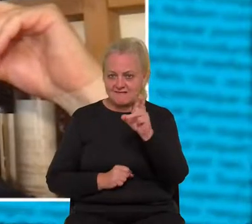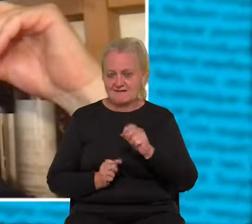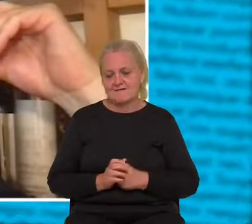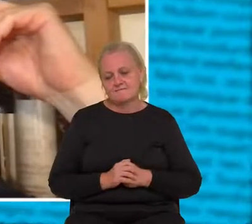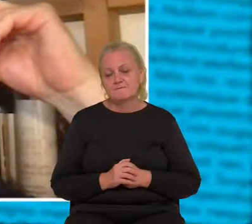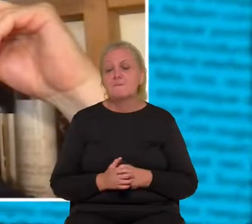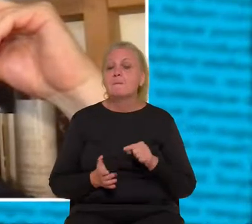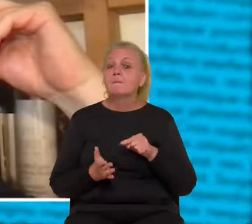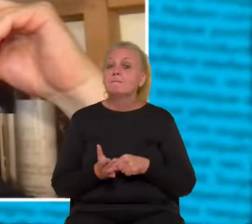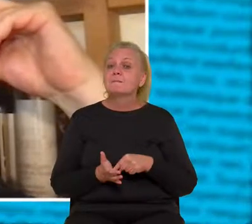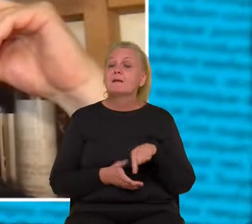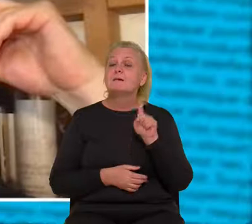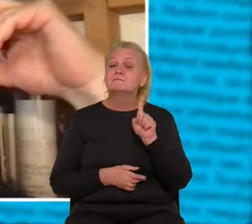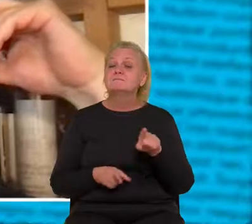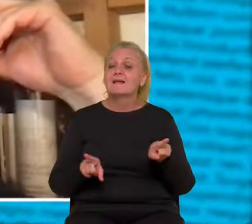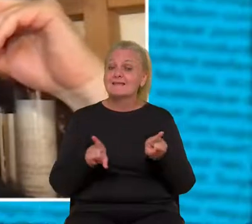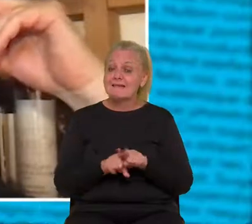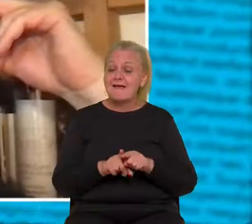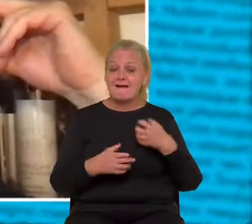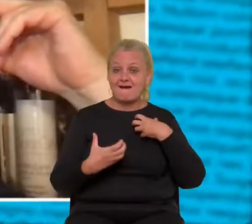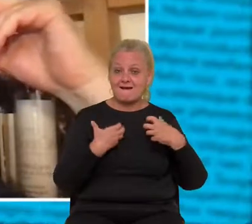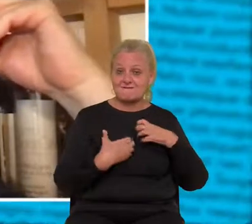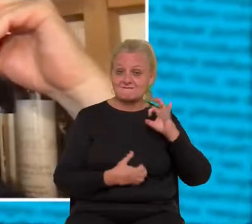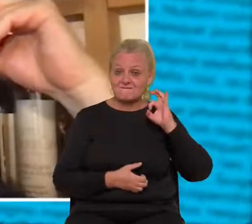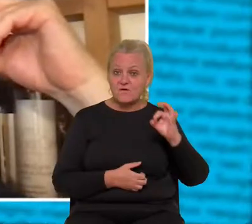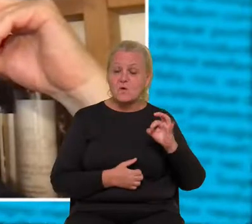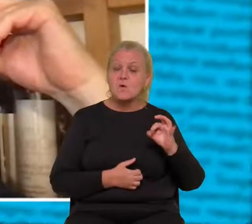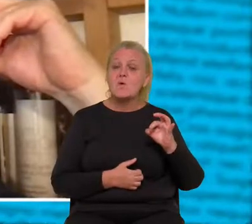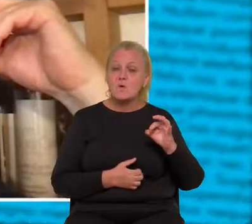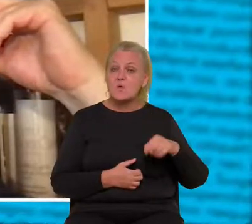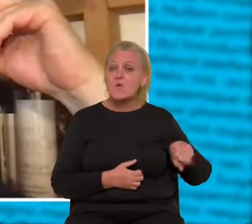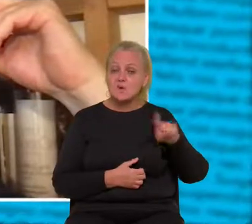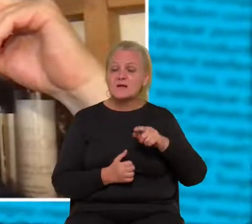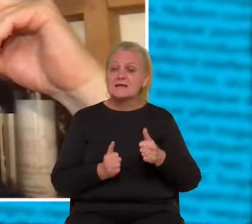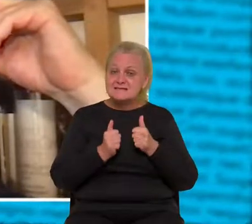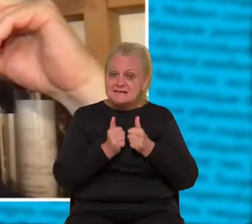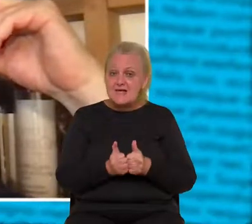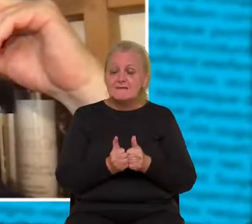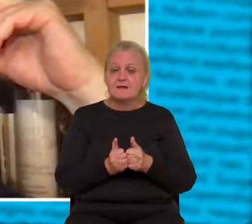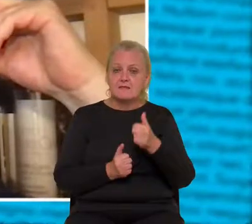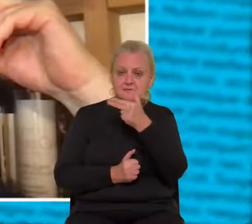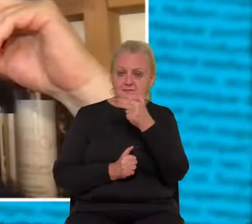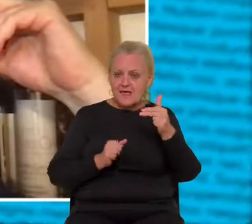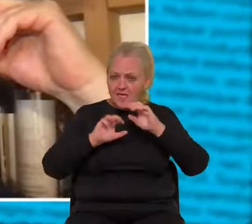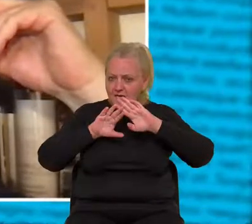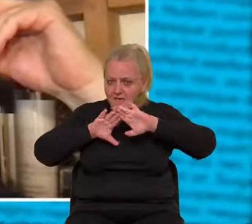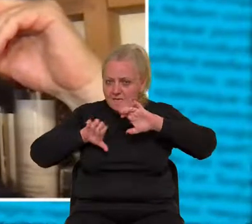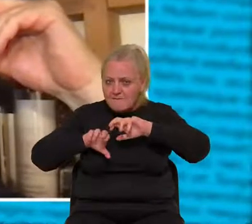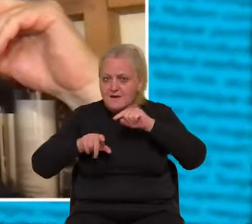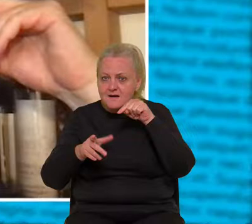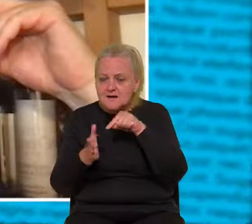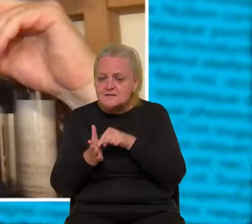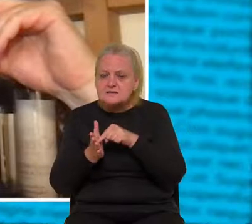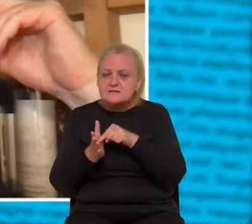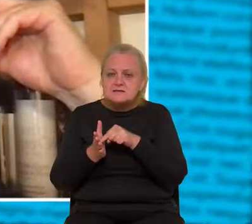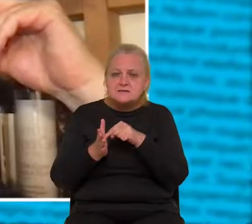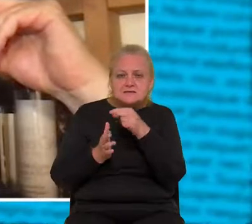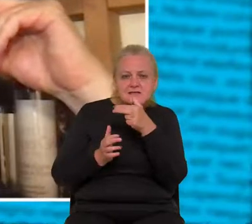Ale również zadaniem artystów jest wejście w ten temat, podrapanie, pozadzieranie pewnych